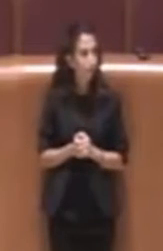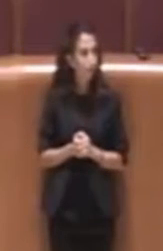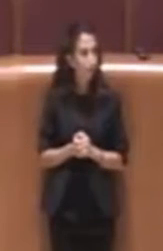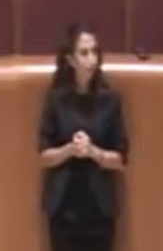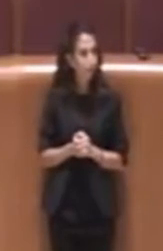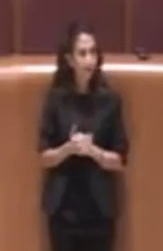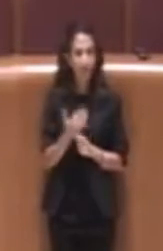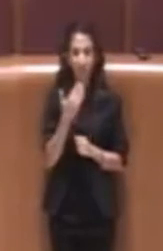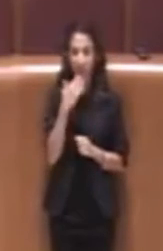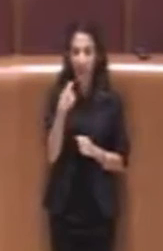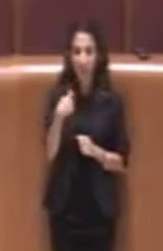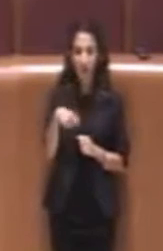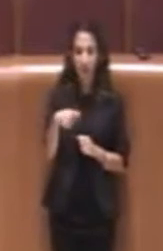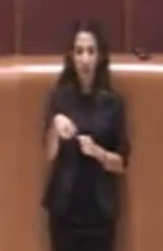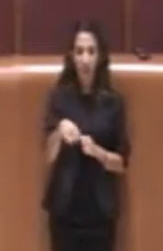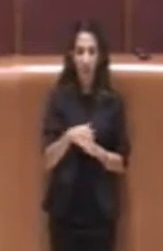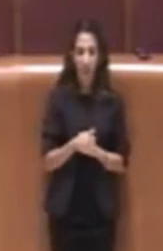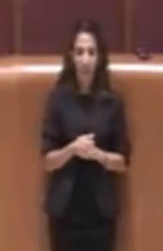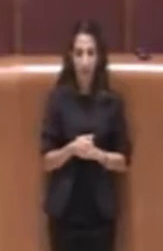Grazie Presidente.